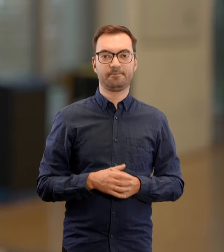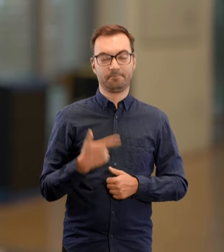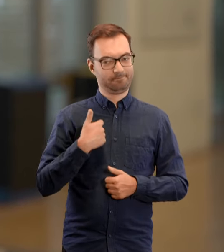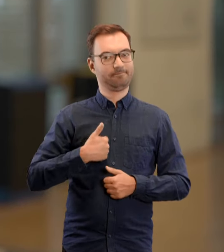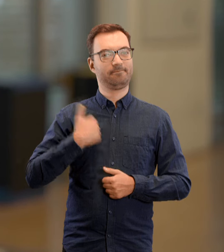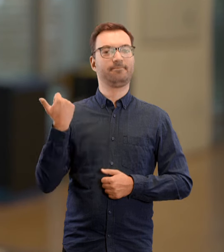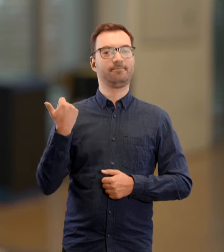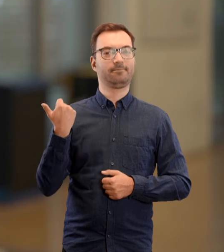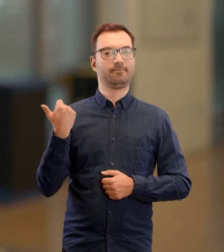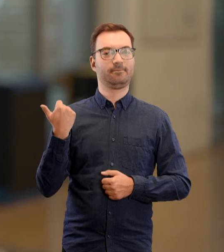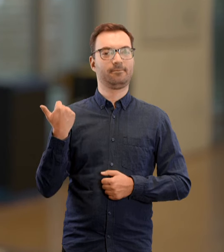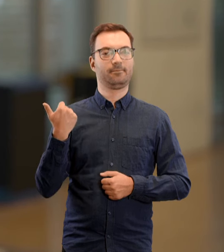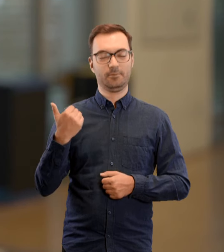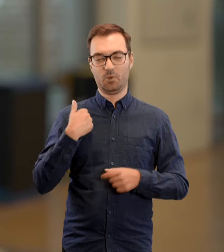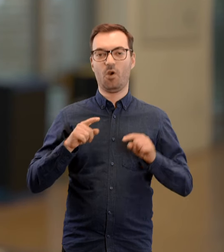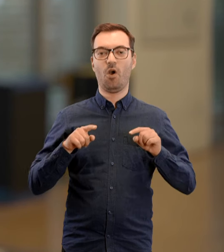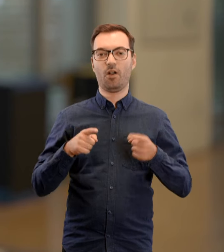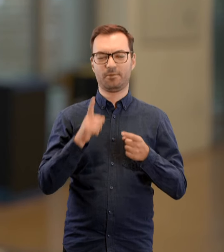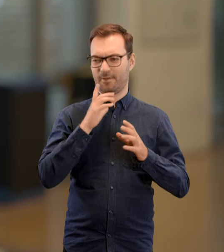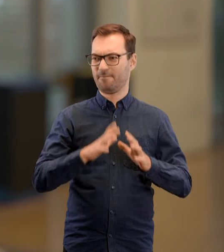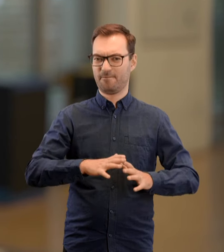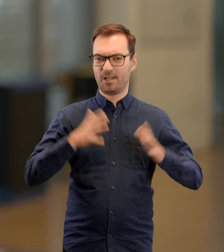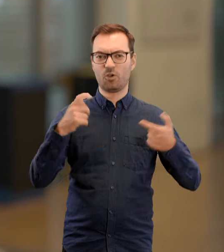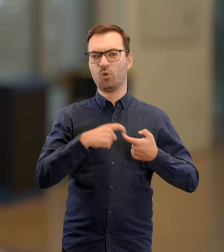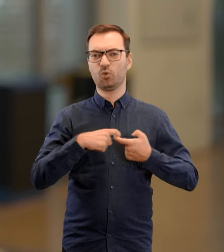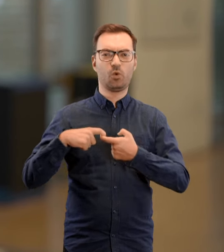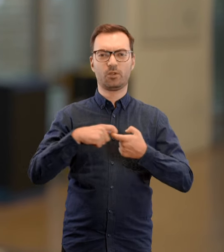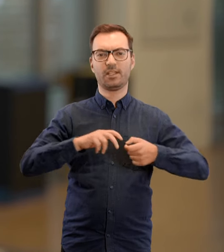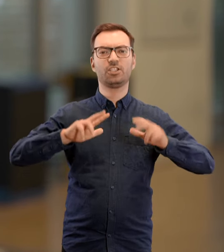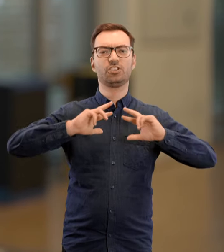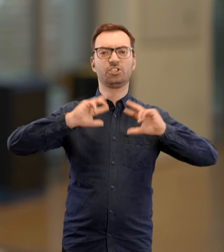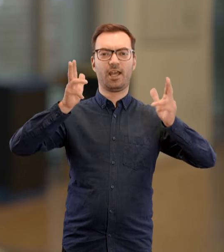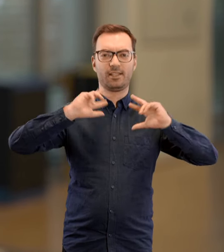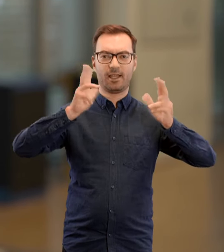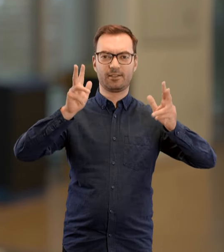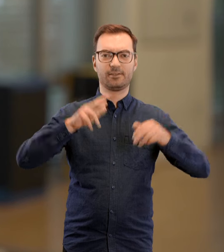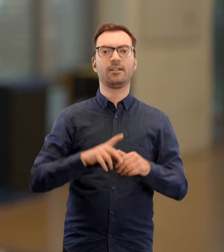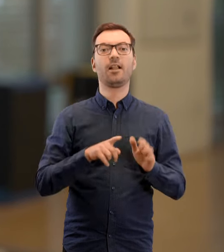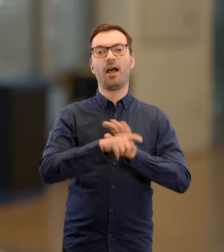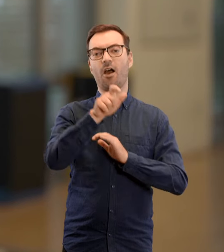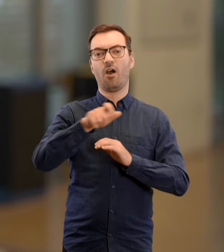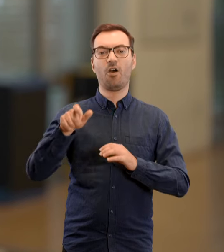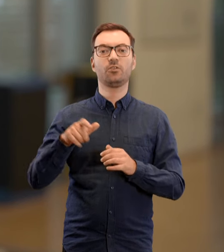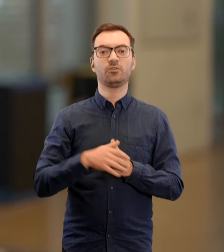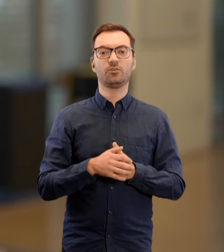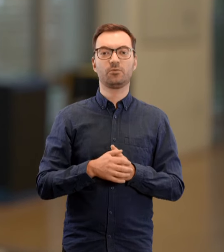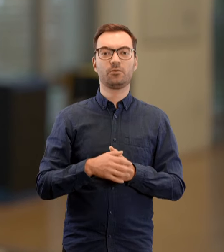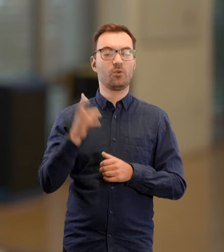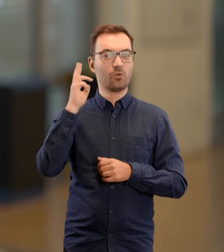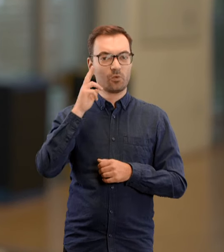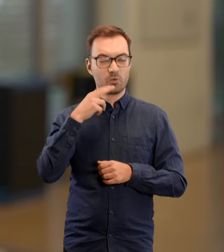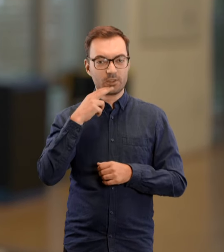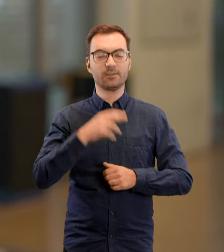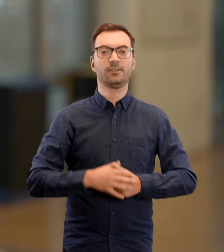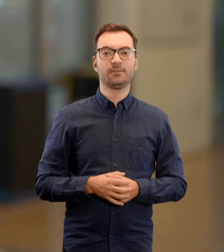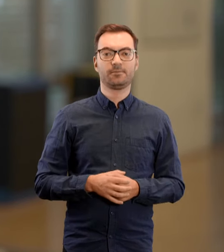organizacją takiego bardzo dużego turnieju piłki siatkowej dla osób niedosłyszących. Możemy